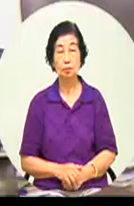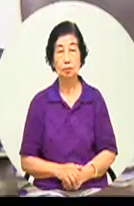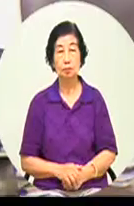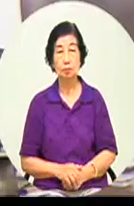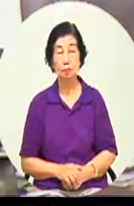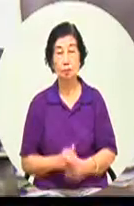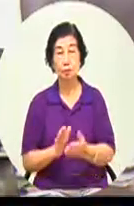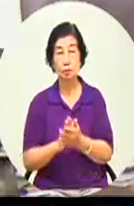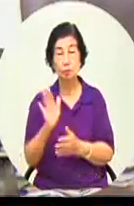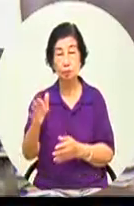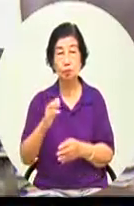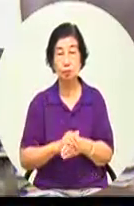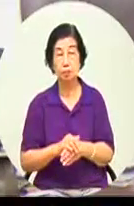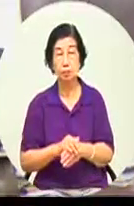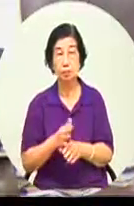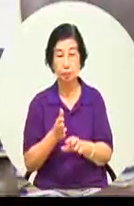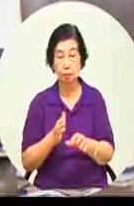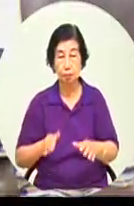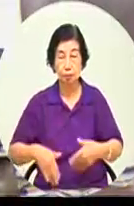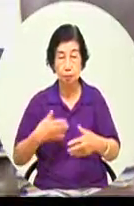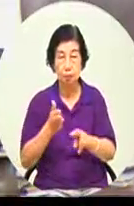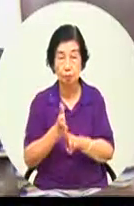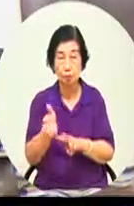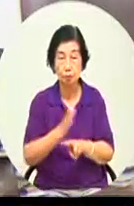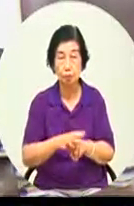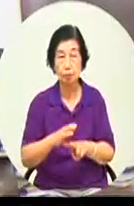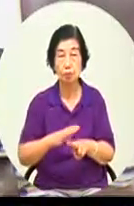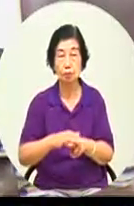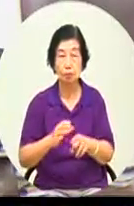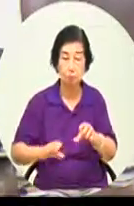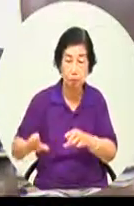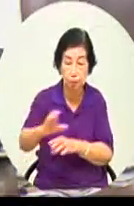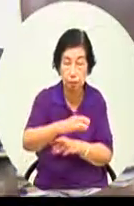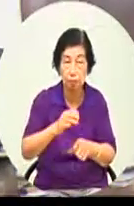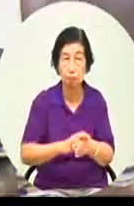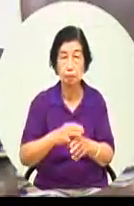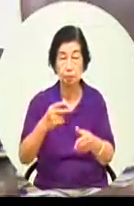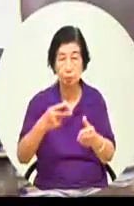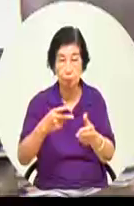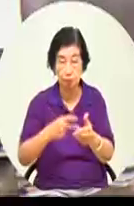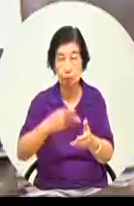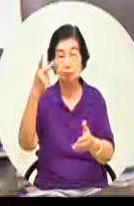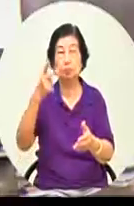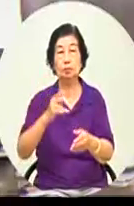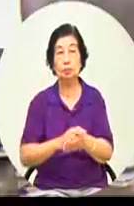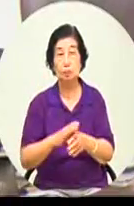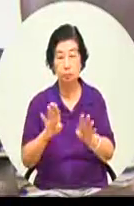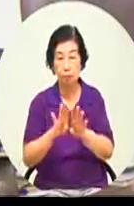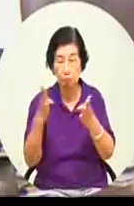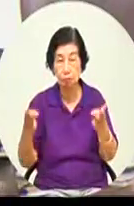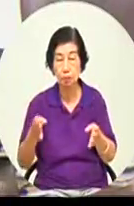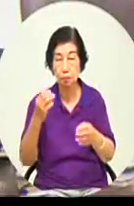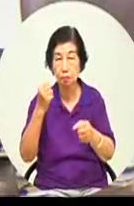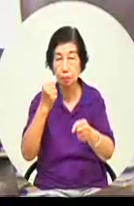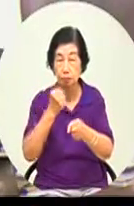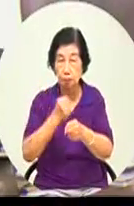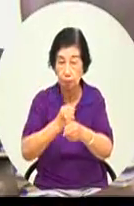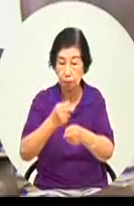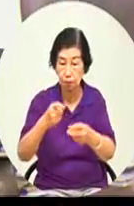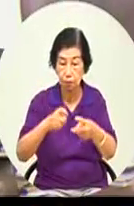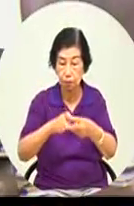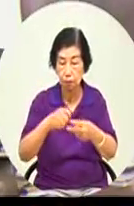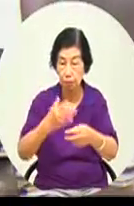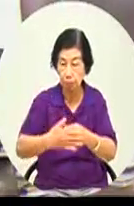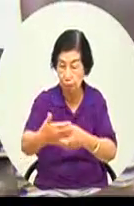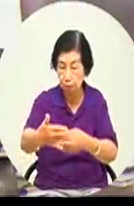未来哈，环状轻轨的二期哈，南龙展亚只要施工了，就会遇到很多的问题，因为不只是